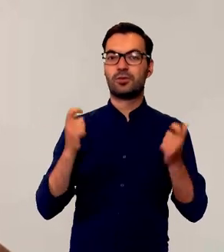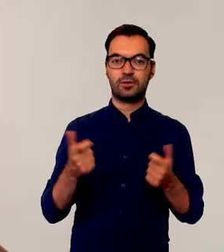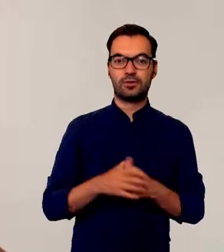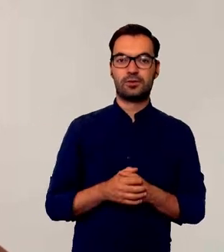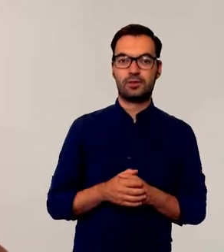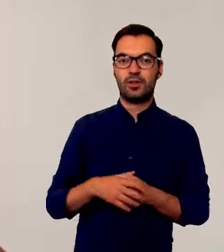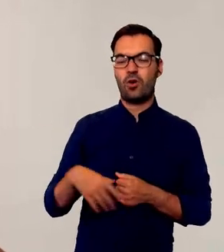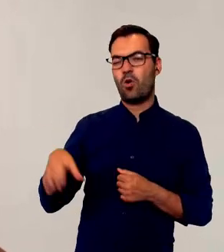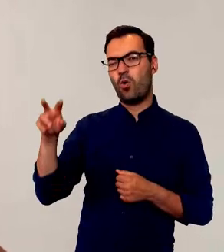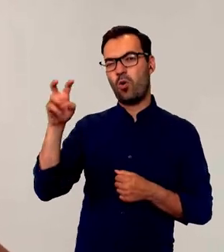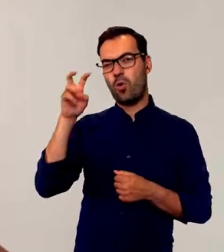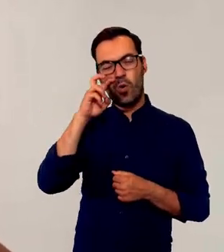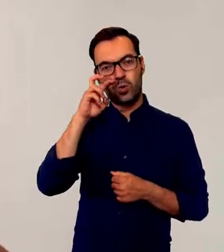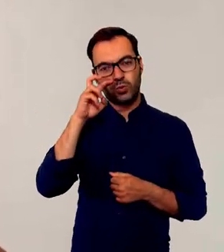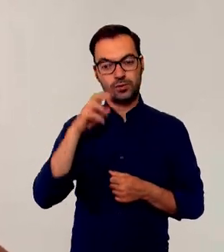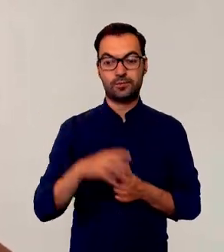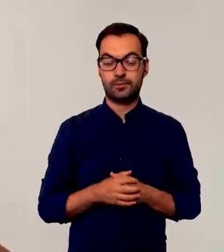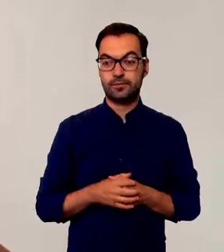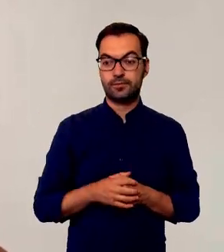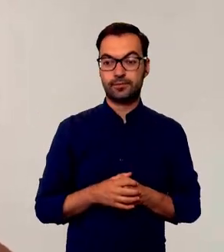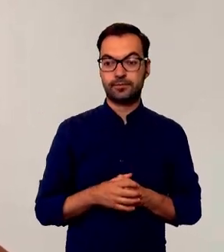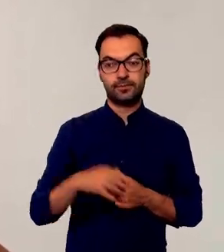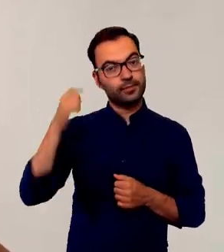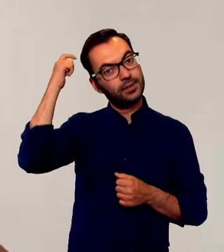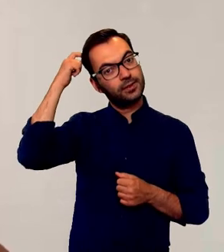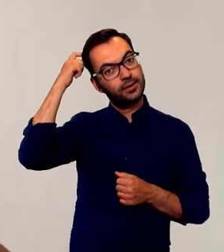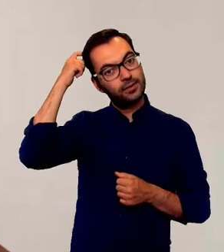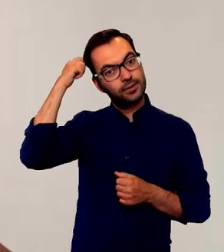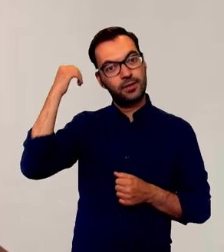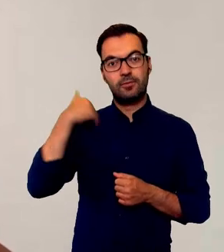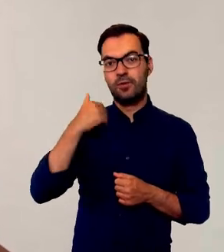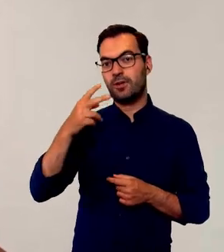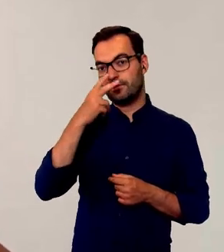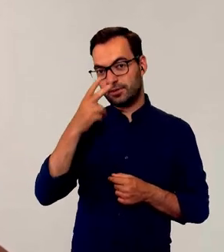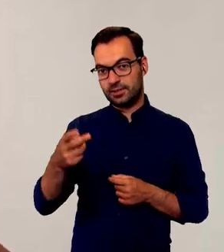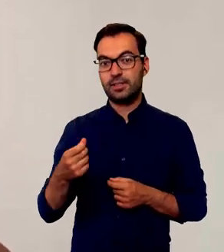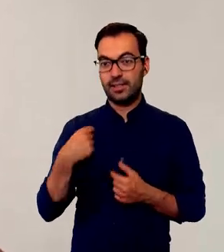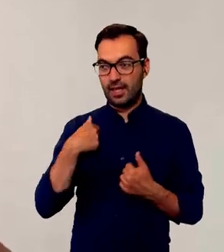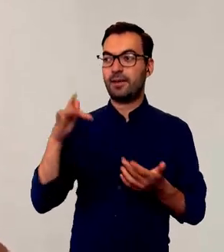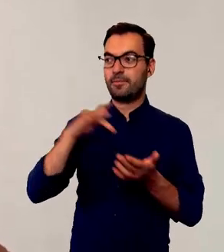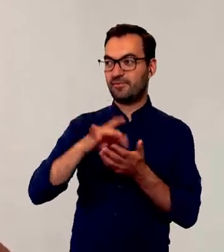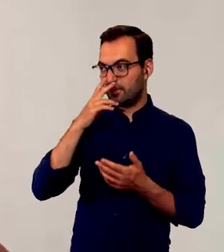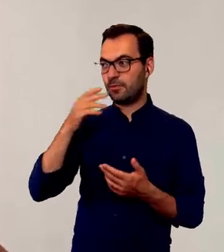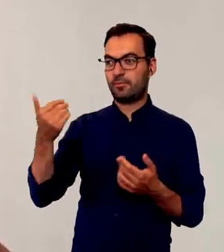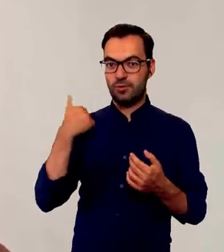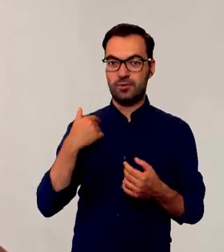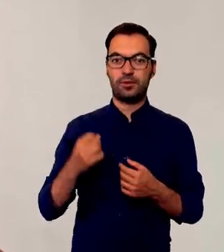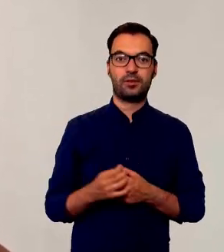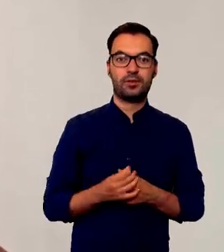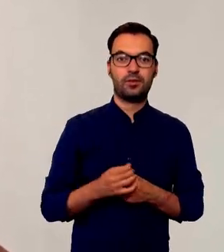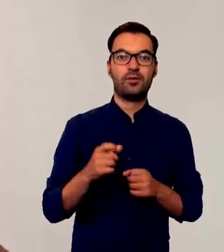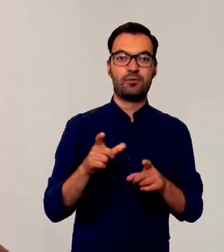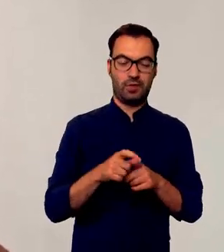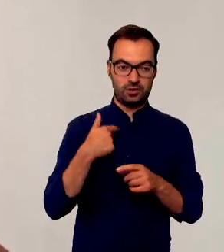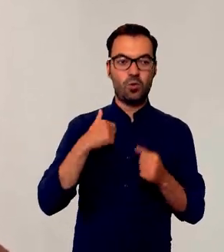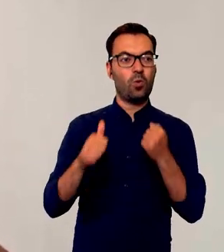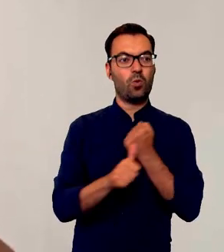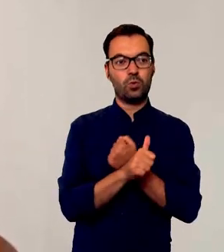Pełny luksus. Zawsze zadaję pytanie, byłeś, widziałeś? Bo ja byłam, widziałam. Ja to udowodnię w